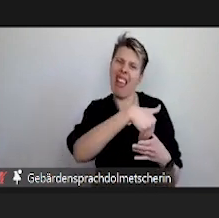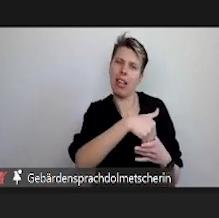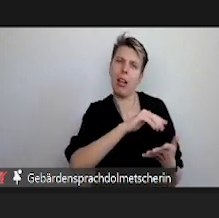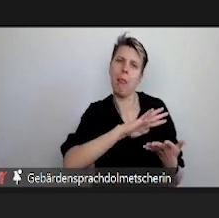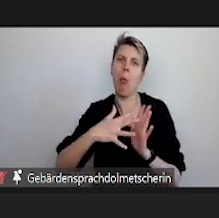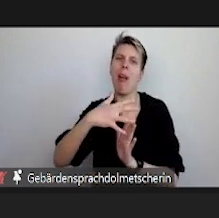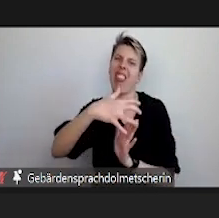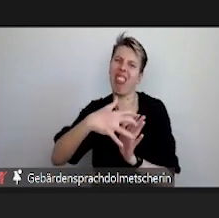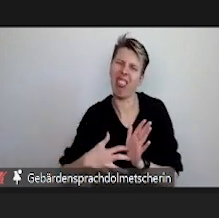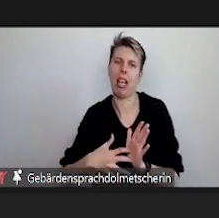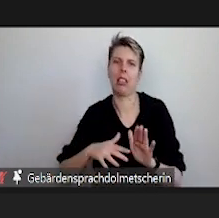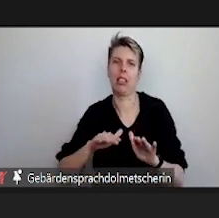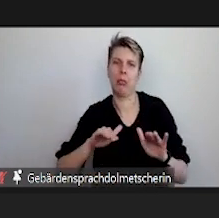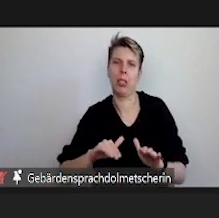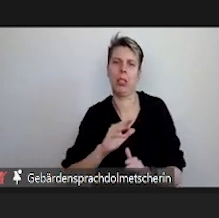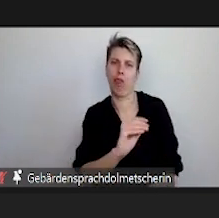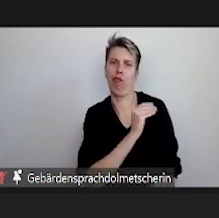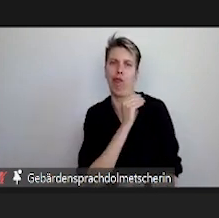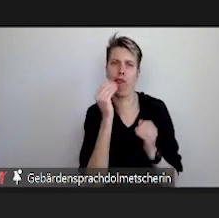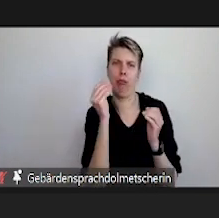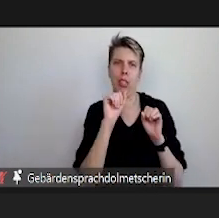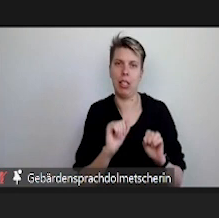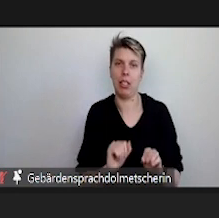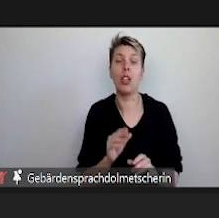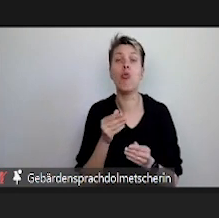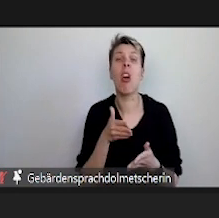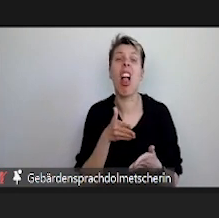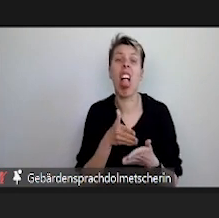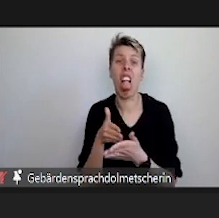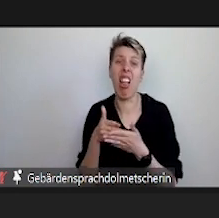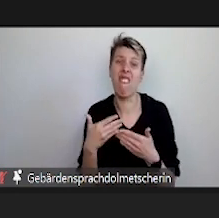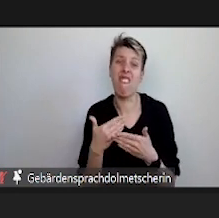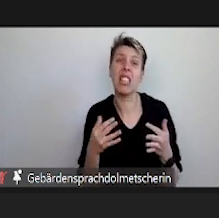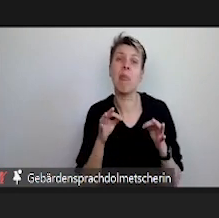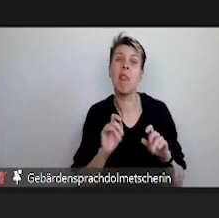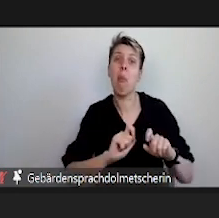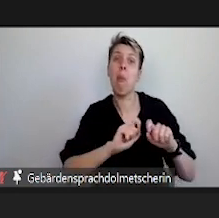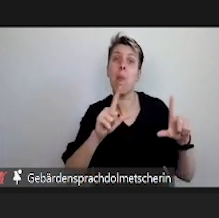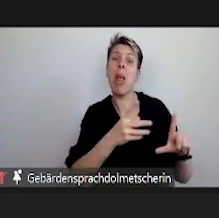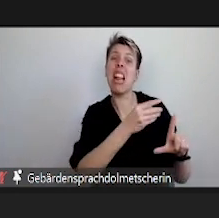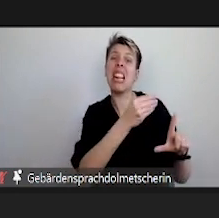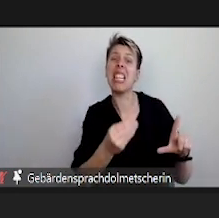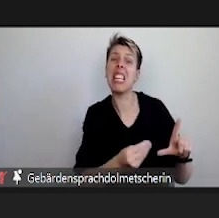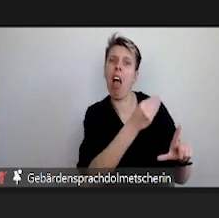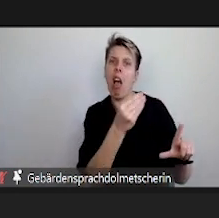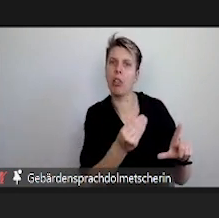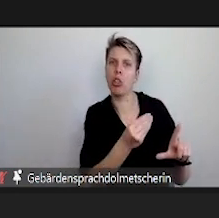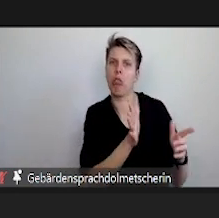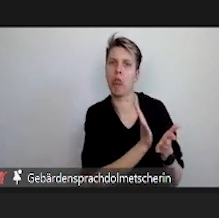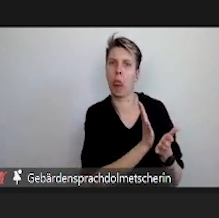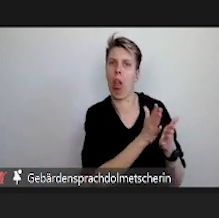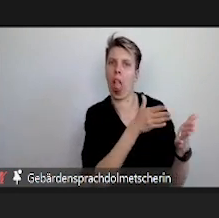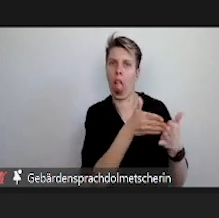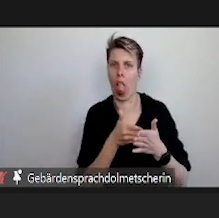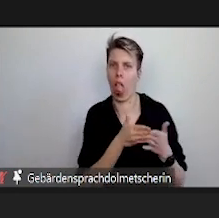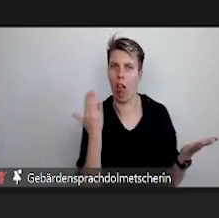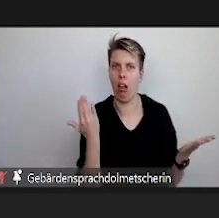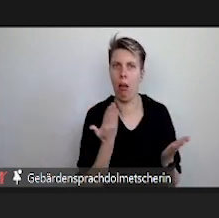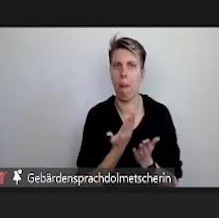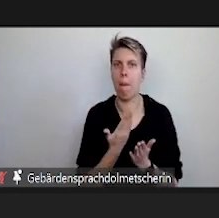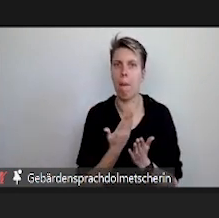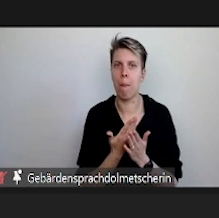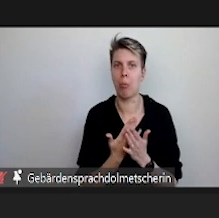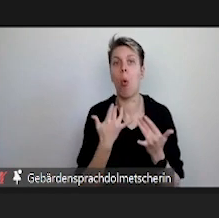vorlesen kann. An Grenzen stößt die natürlich immer dann, wenn grafische Abbildungen eingefügt sind. Es gibt heute